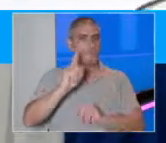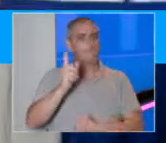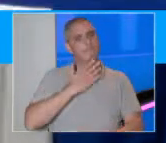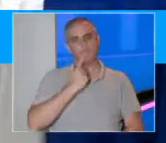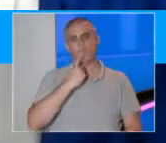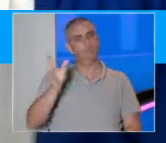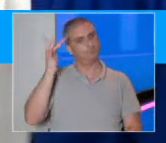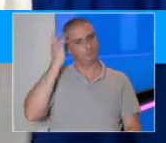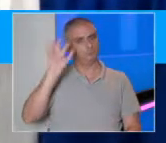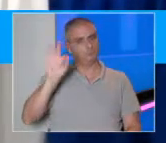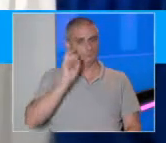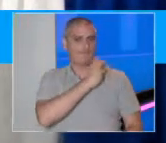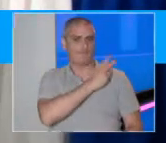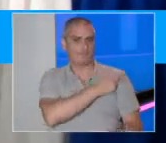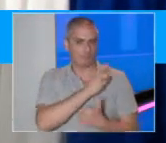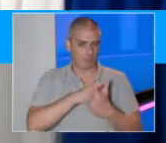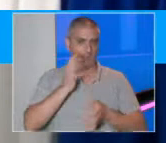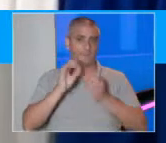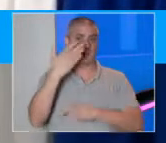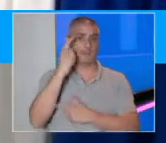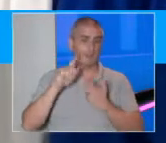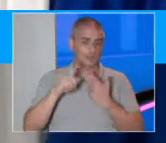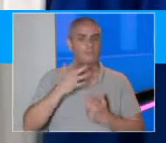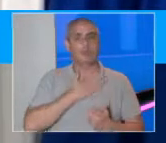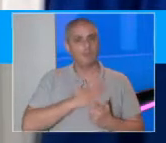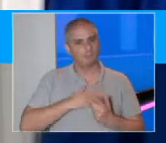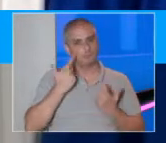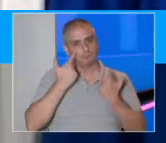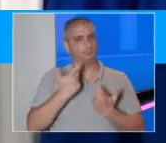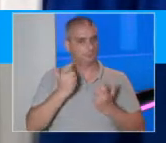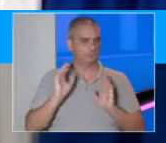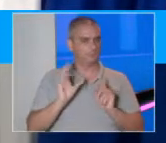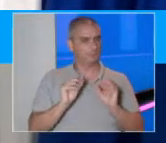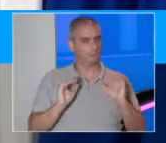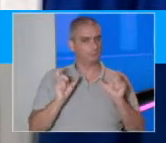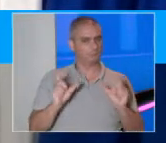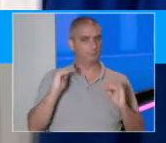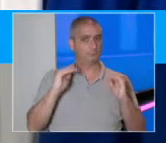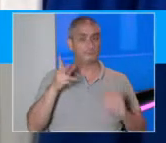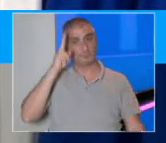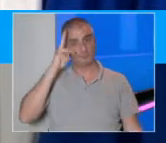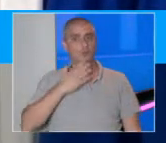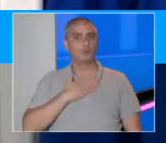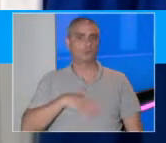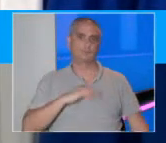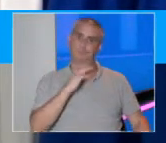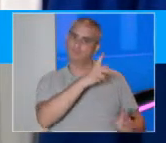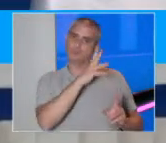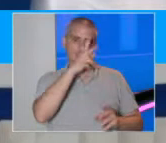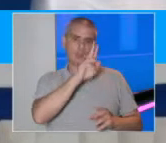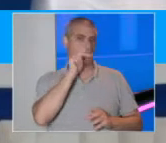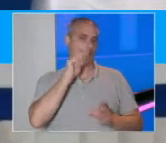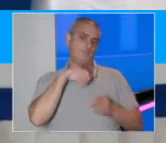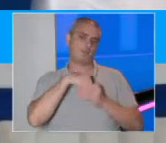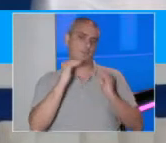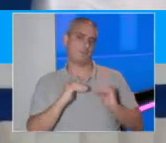רוצים, גם אם זה המפכ"ל, גם אם זה פרקליט המדינה, אלא הם בכל זאת רוצים להיות שם באיזונים ובבלמים. בליכוד רוצים אותם הרבה פחות מעורבים, ולכן